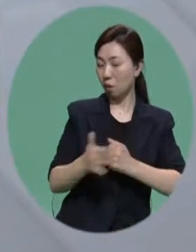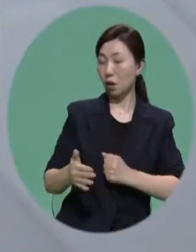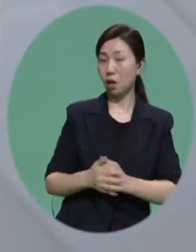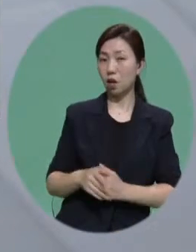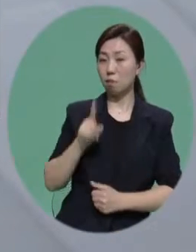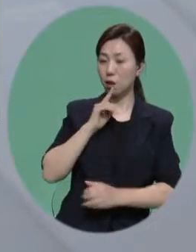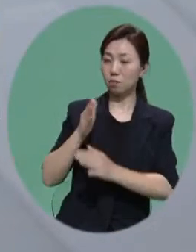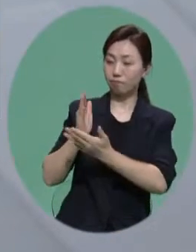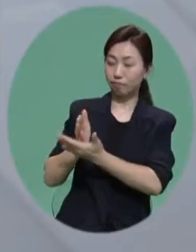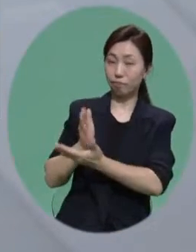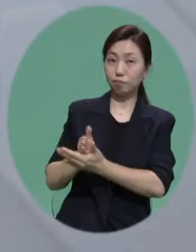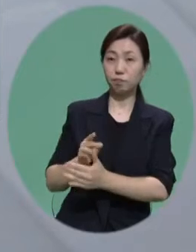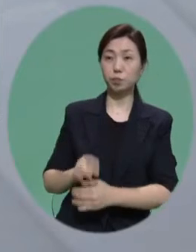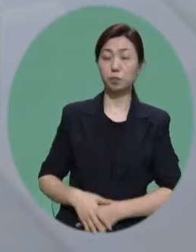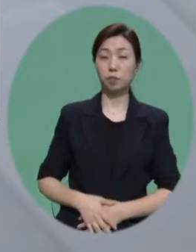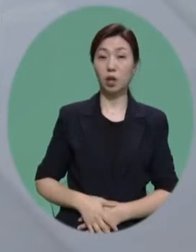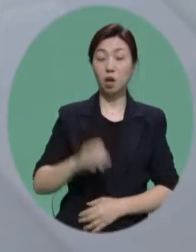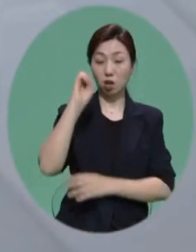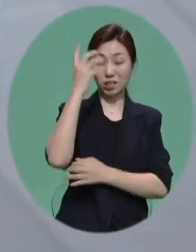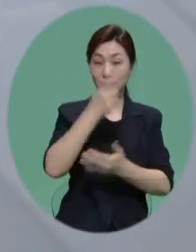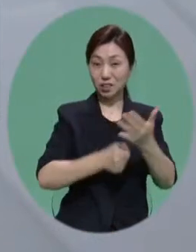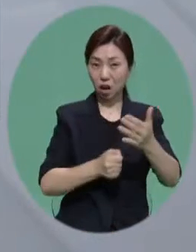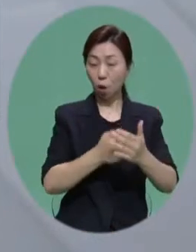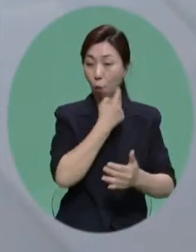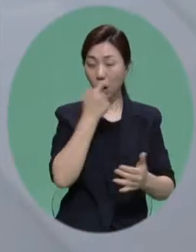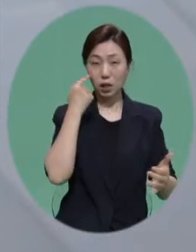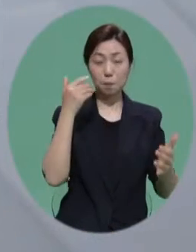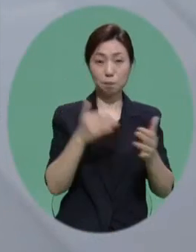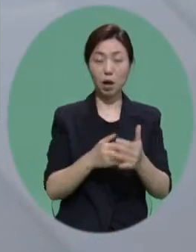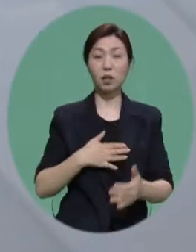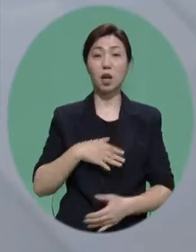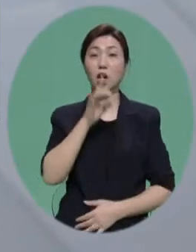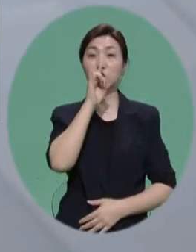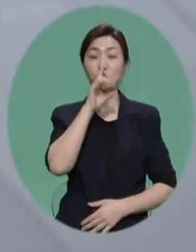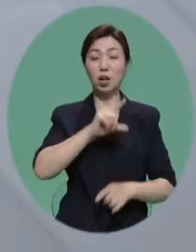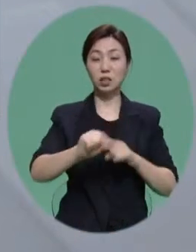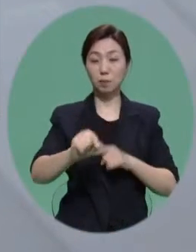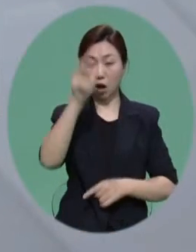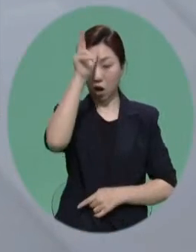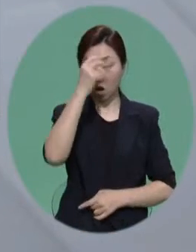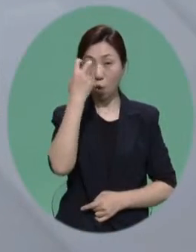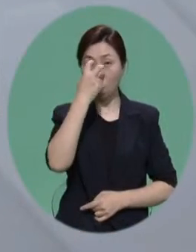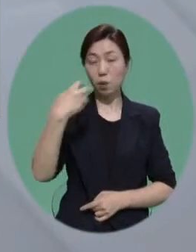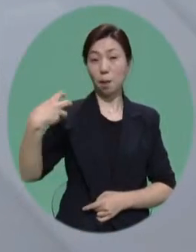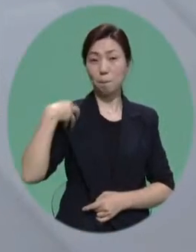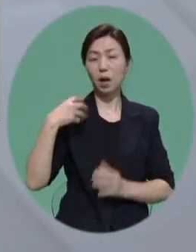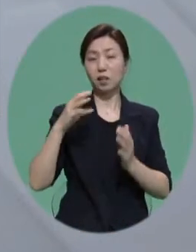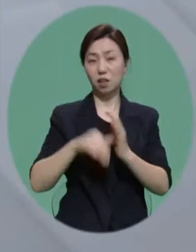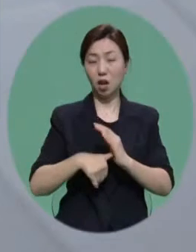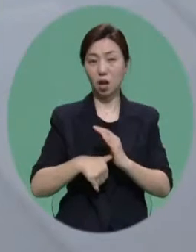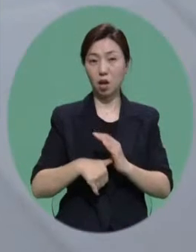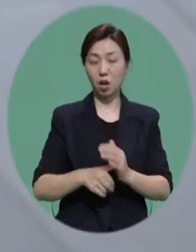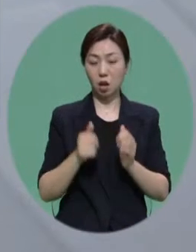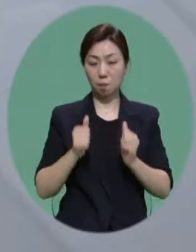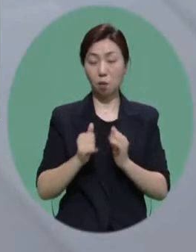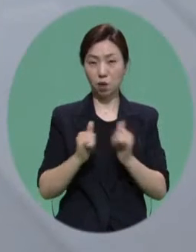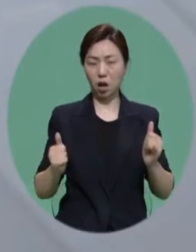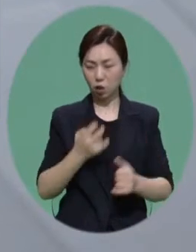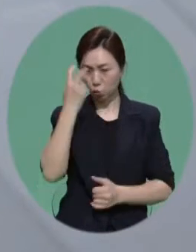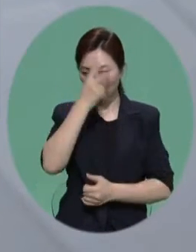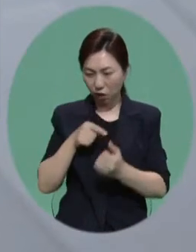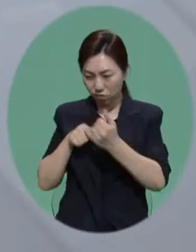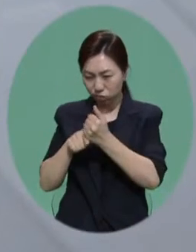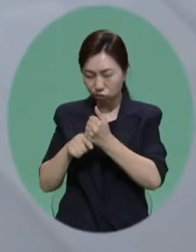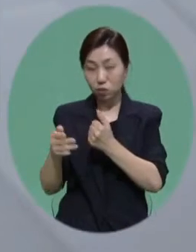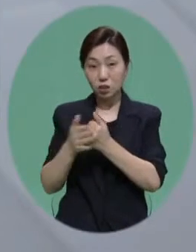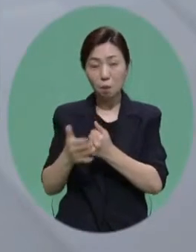이미 확인 해 줬지 않습니까 제가 중앙지검 장 할 때 그 법관들 수사를 많이 해서